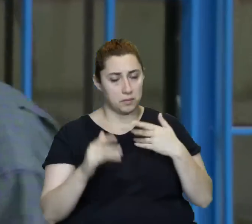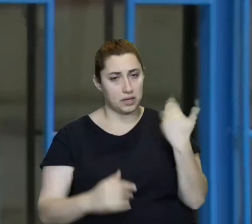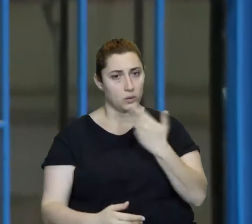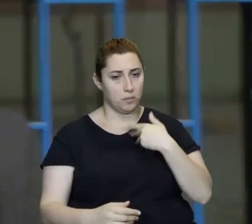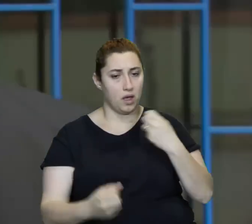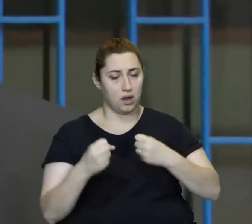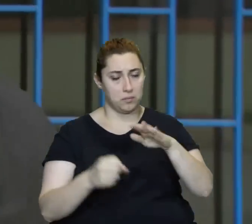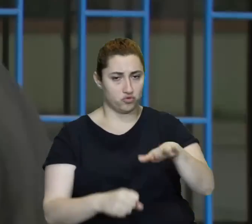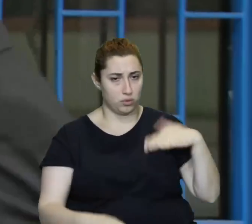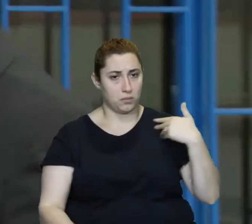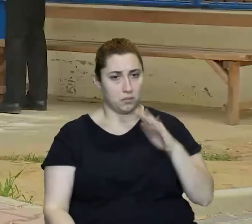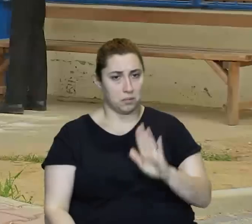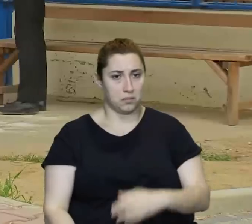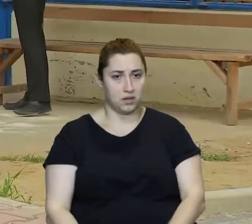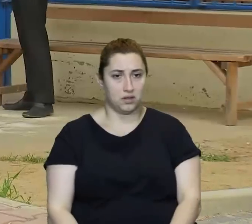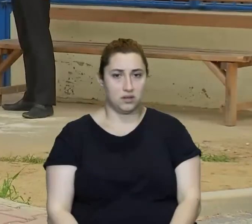kardeşim. Çekiyoruz ama.